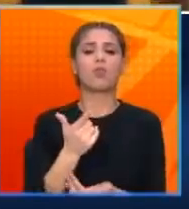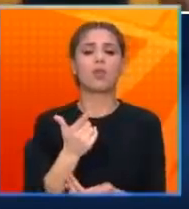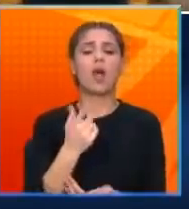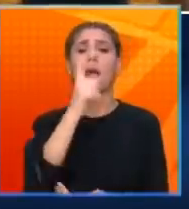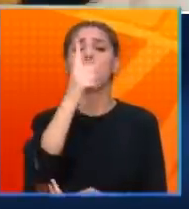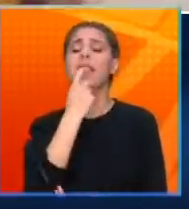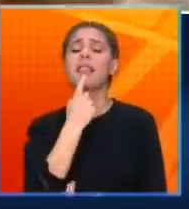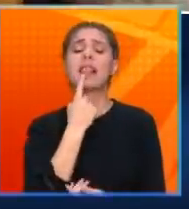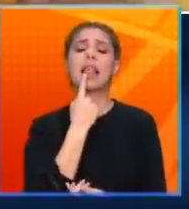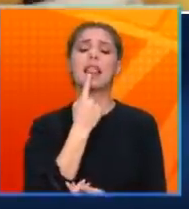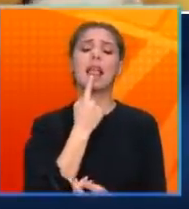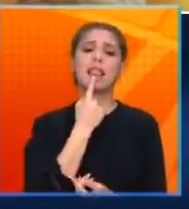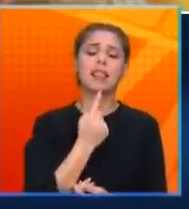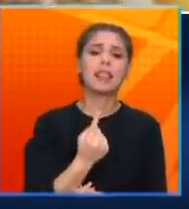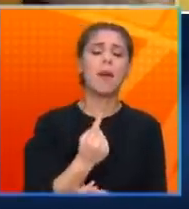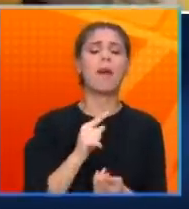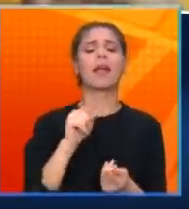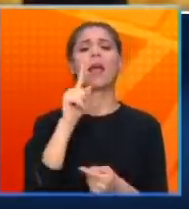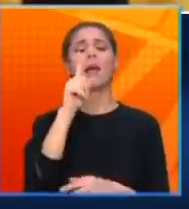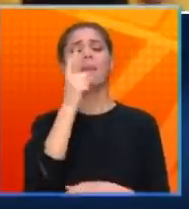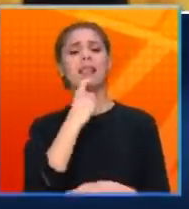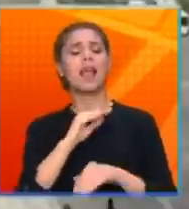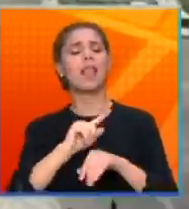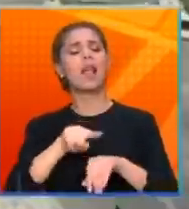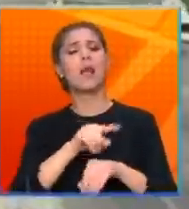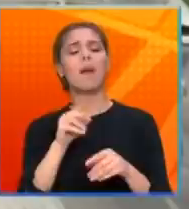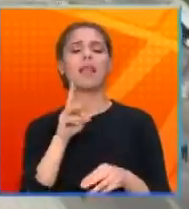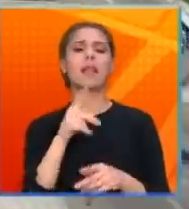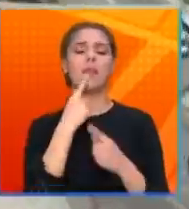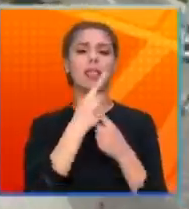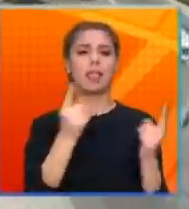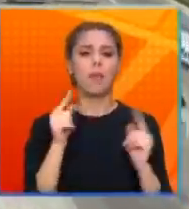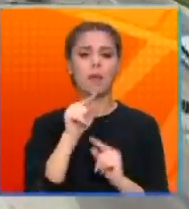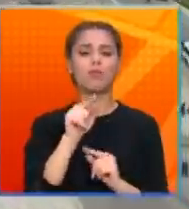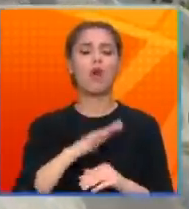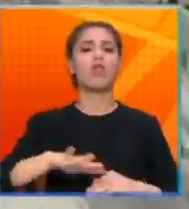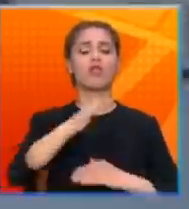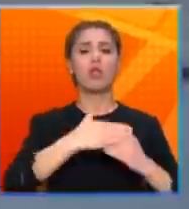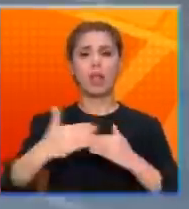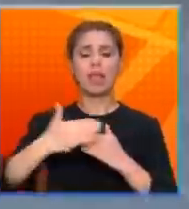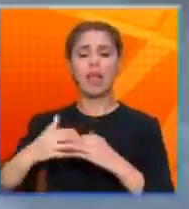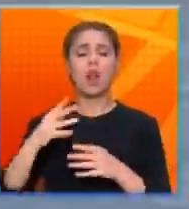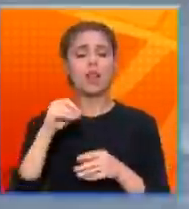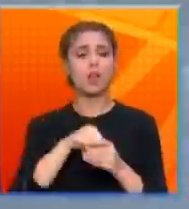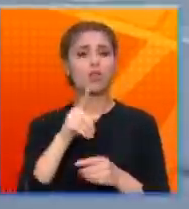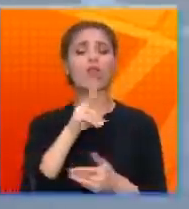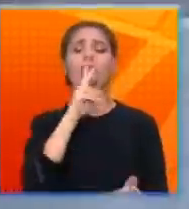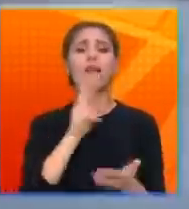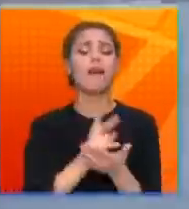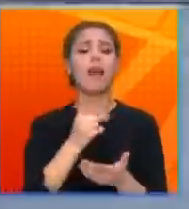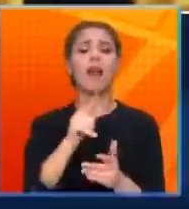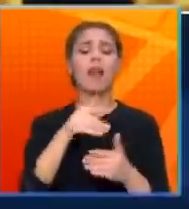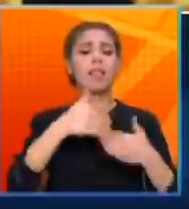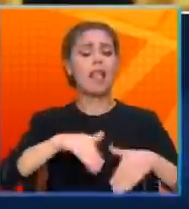kabaca bir yıllık bir zaman dilimi demek. Peki sosyal izolasyon için alınan tedbir kararları ne